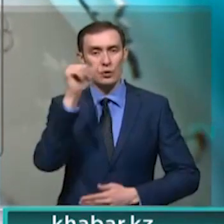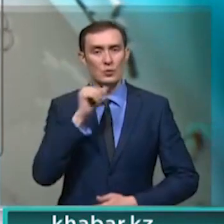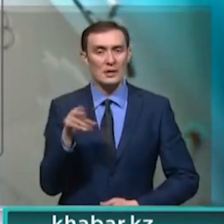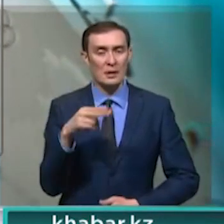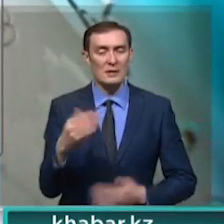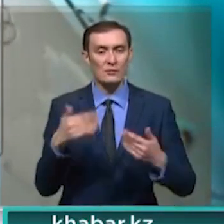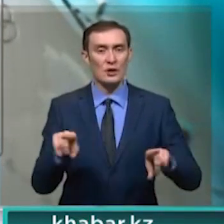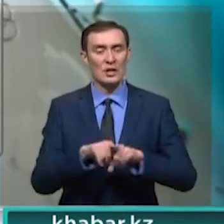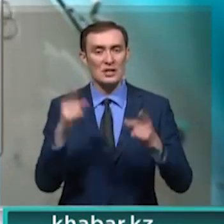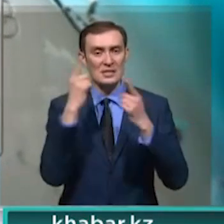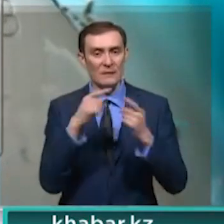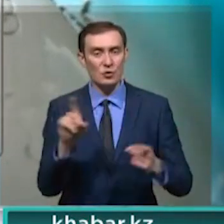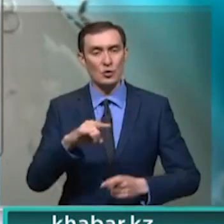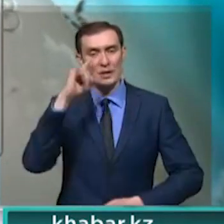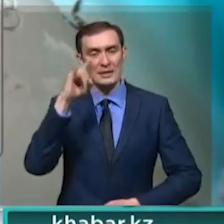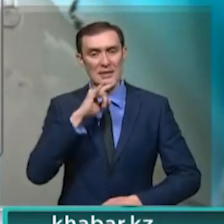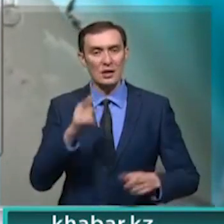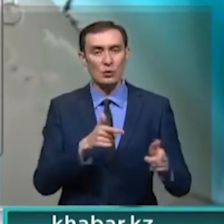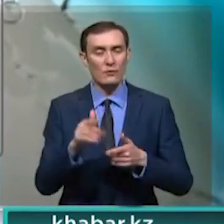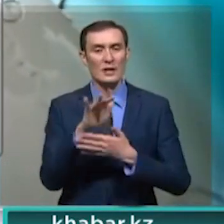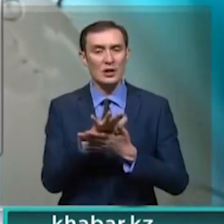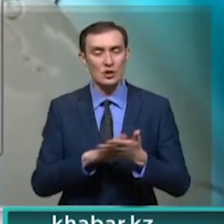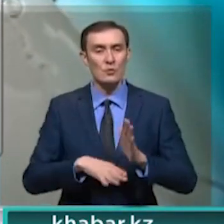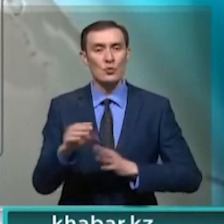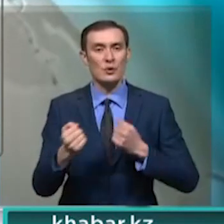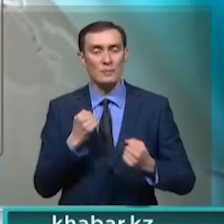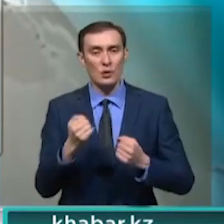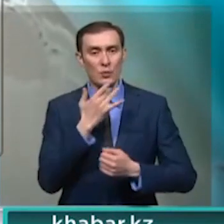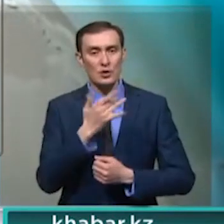Сегодня Токаев также заявил, что Казахстан готов к дальнейшему